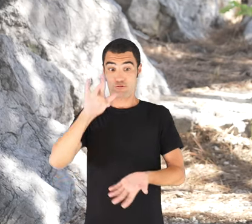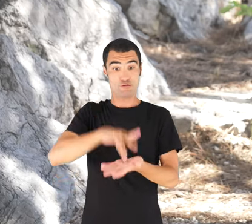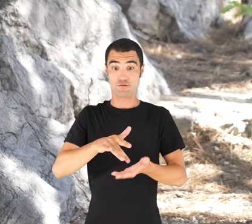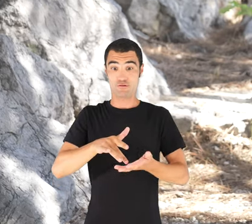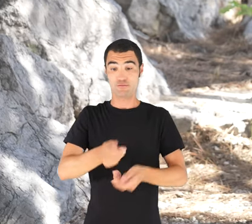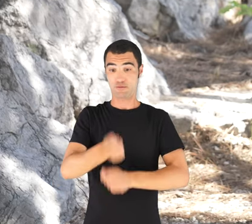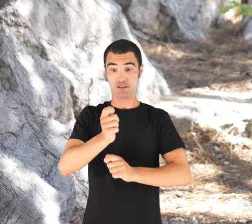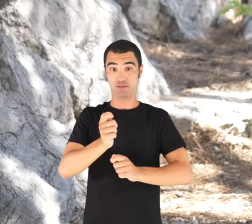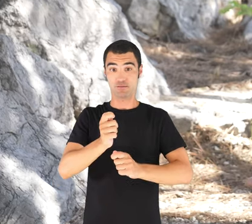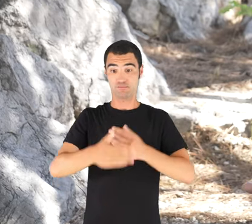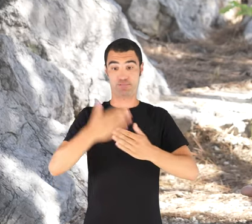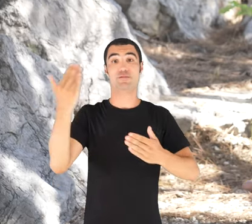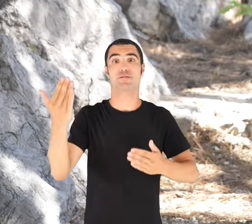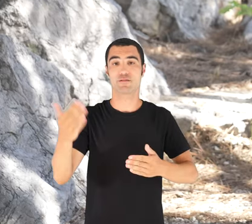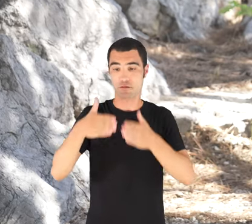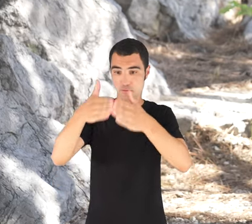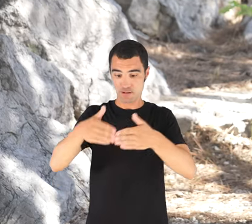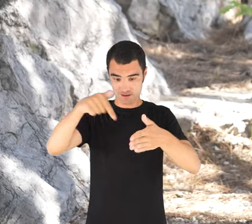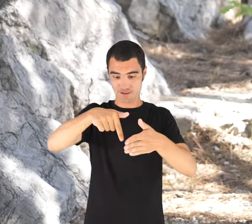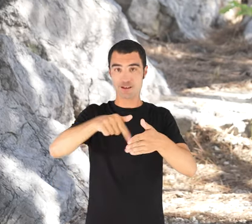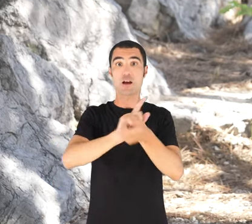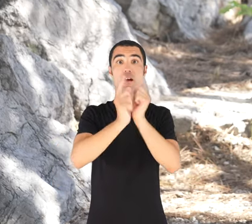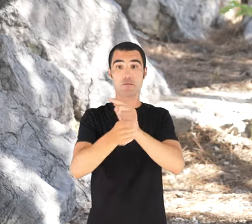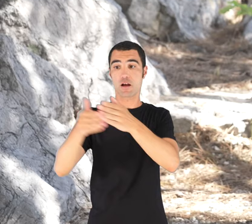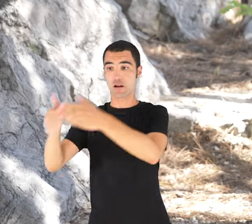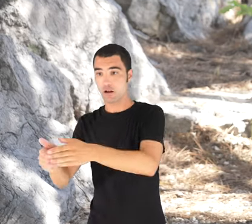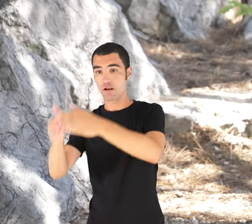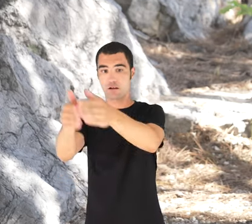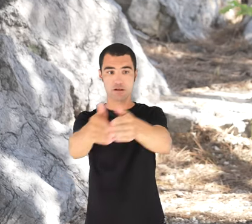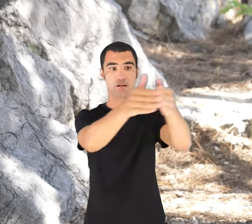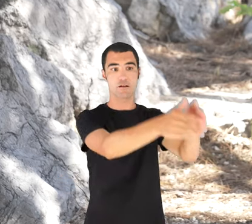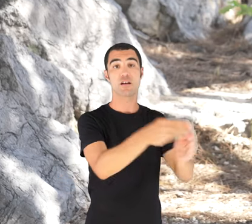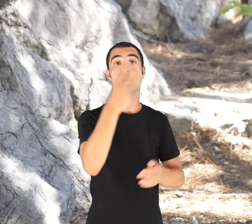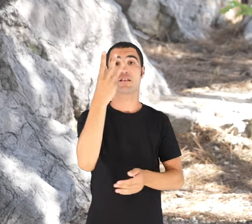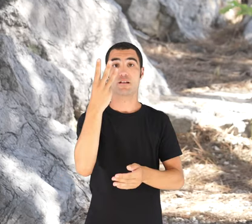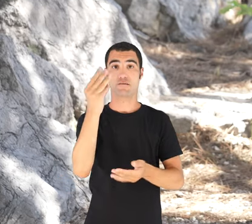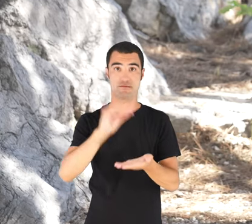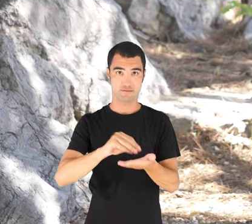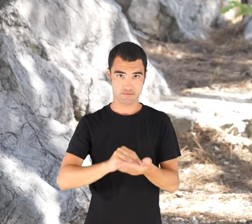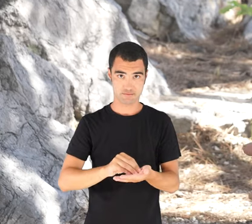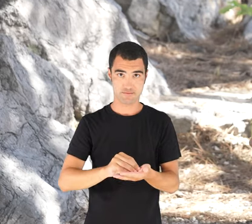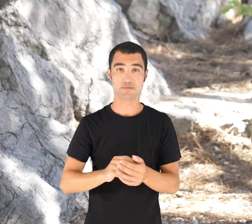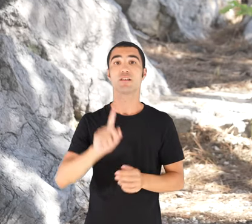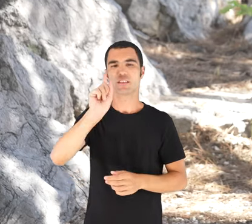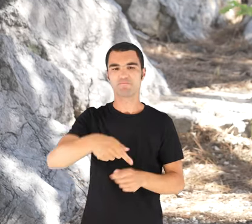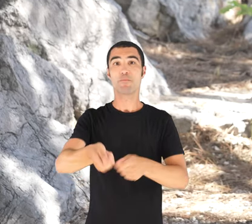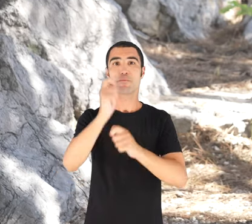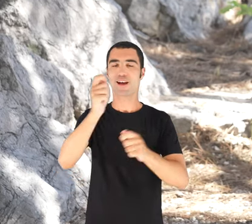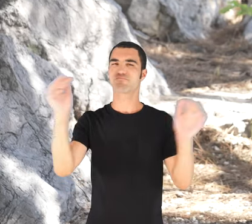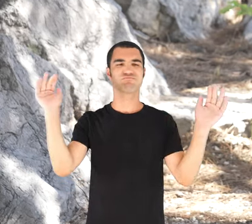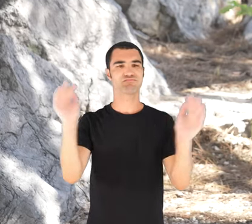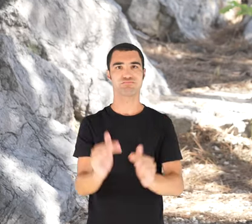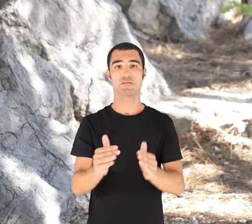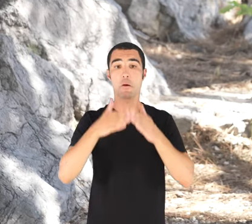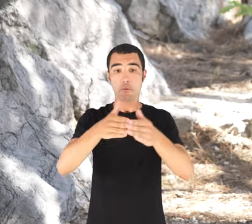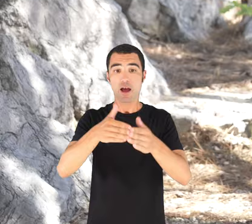pescar, la barca ja s'ha mogut tres pit de lloc, ha baixat molt la pesca, el